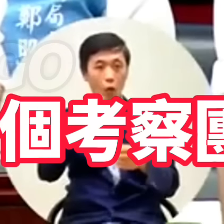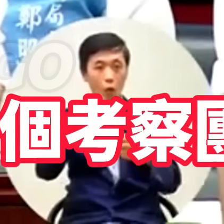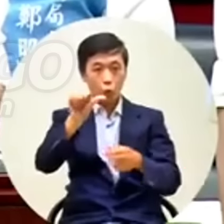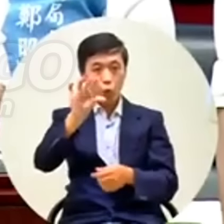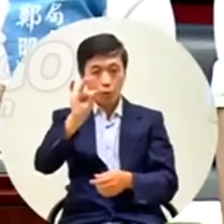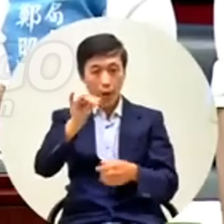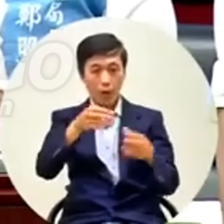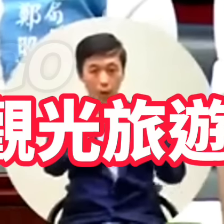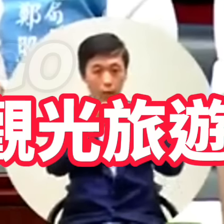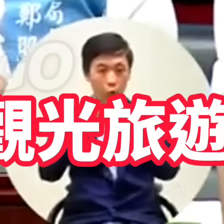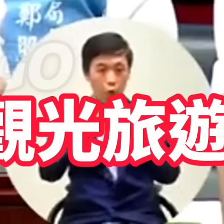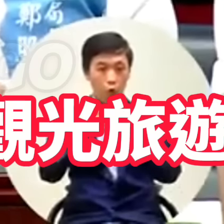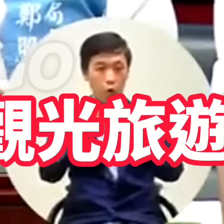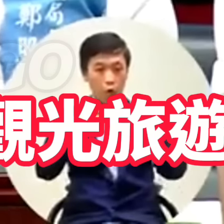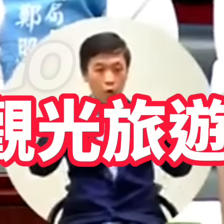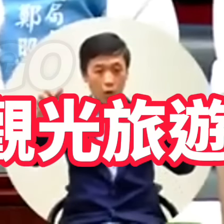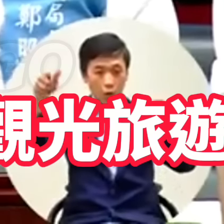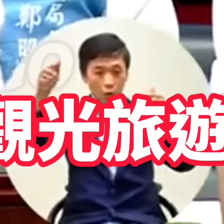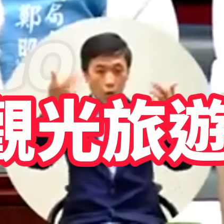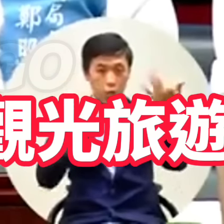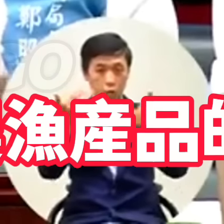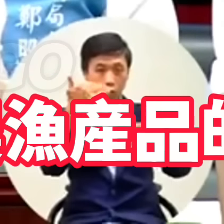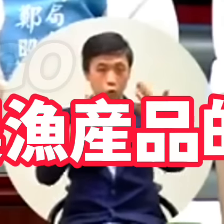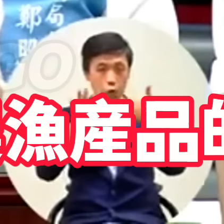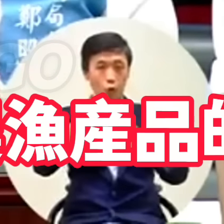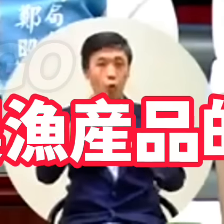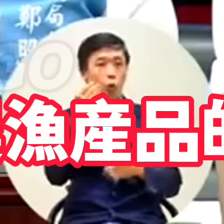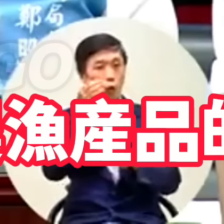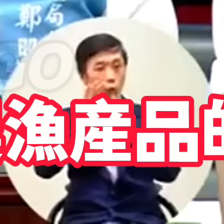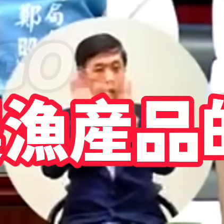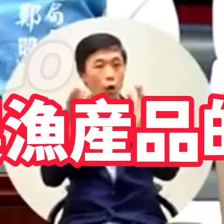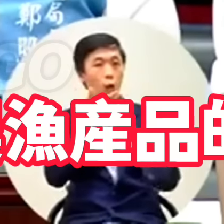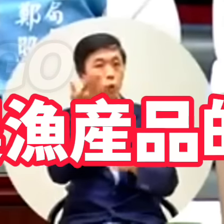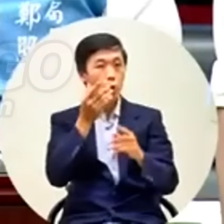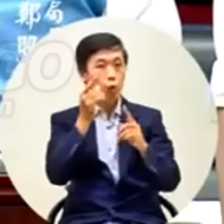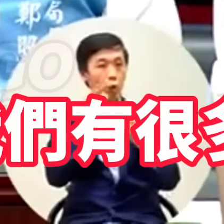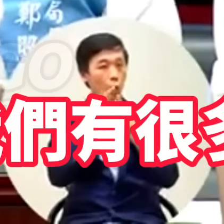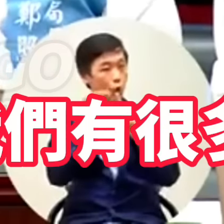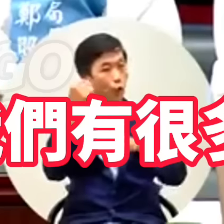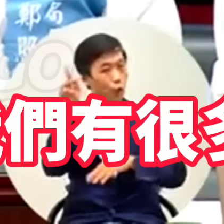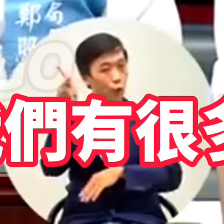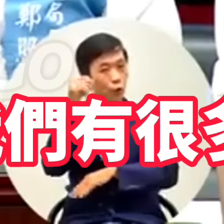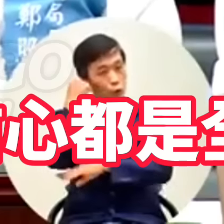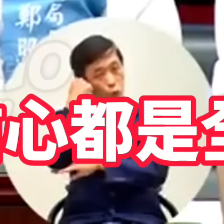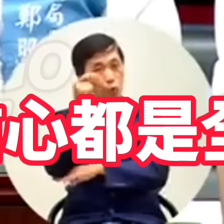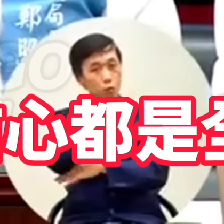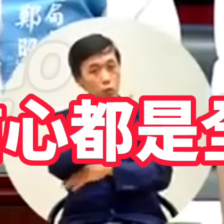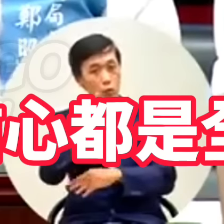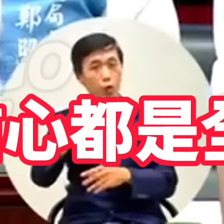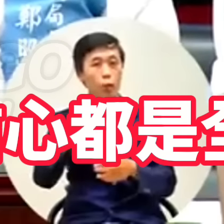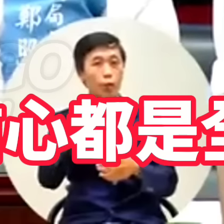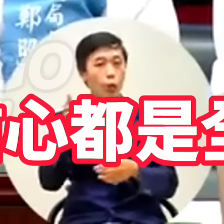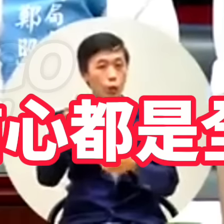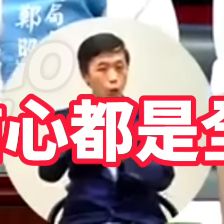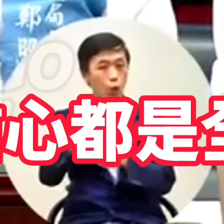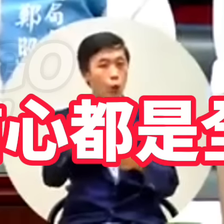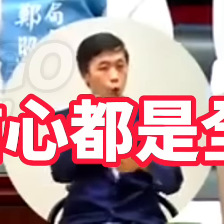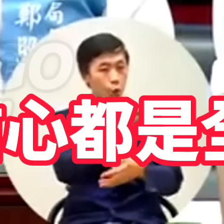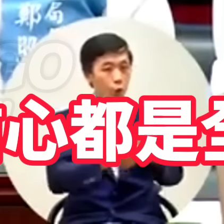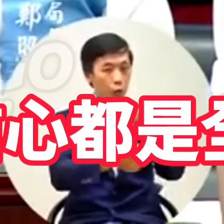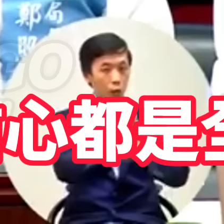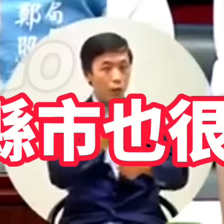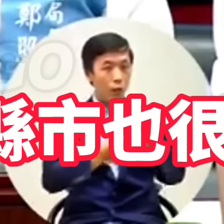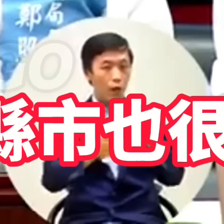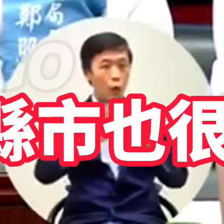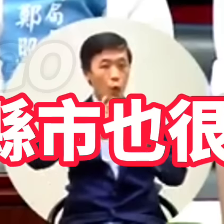考察，所以观光旅游、饭店还有农渔产品的外销，我们有很多，我们有信心都是全国